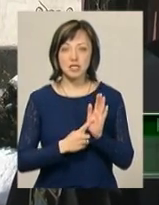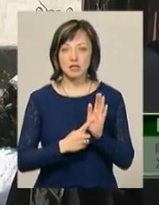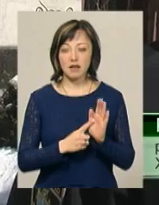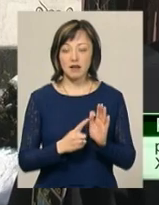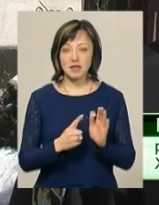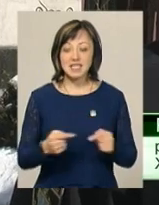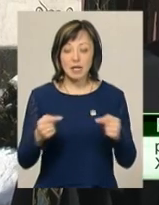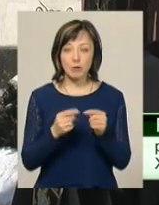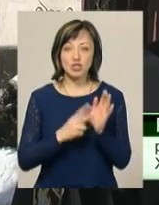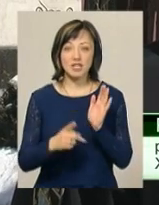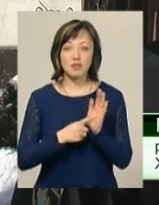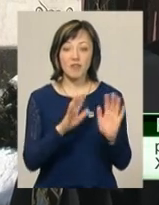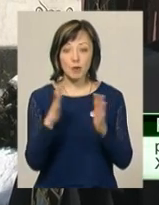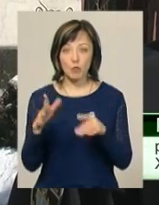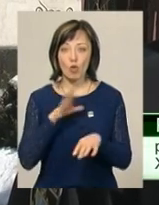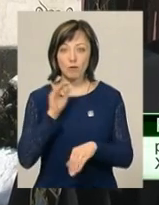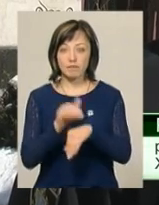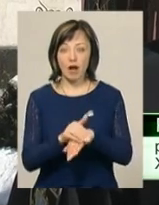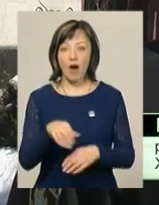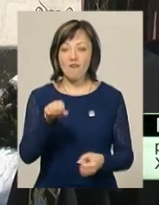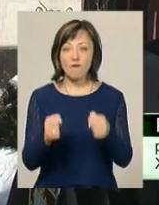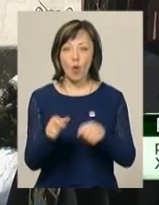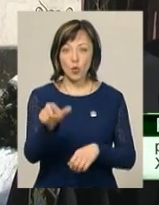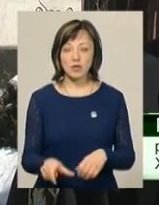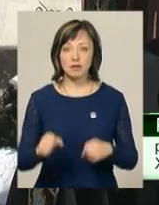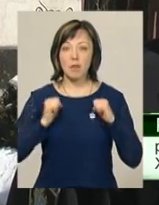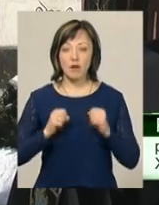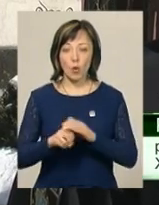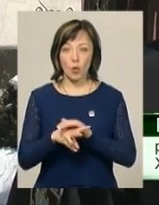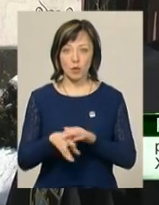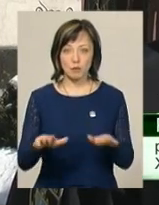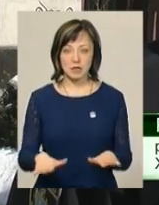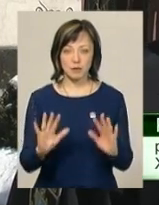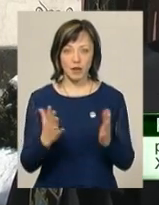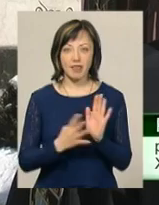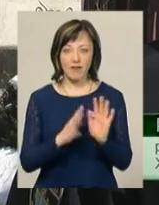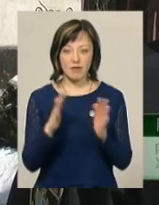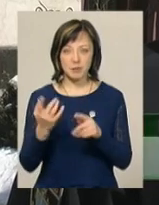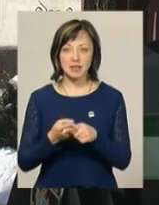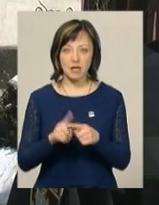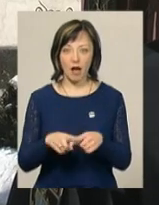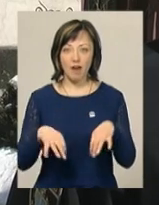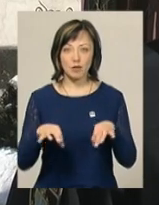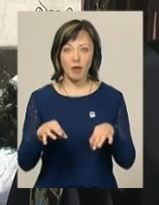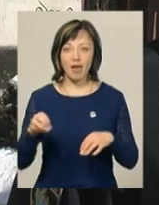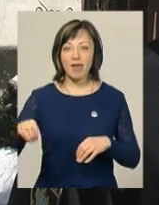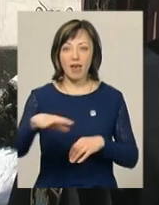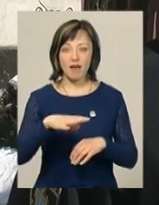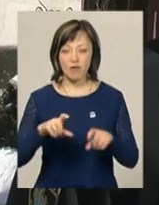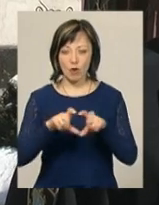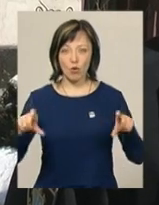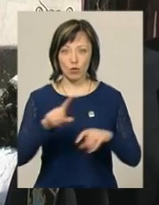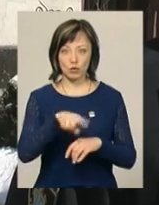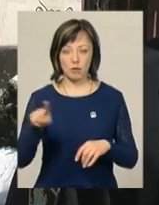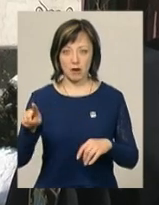з початку року було зафіксовано, коли водій намагався зникти з місця події. До речі, 9 випадків – це саме автомобіль на єврономерах так